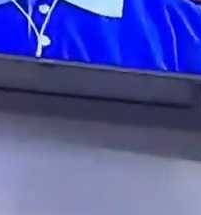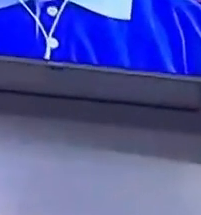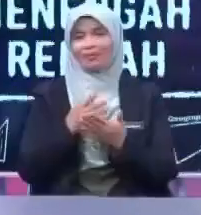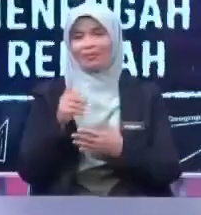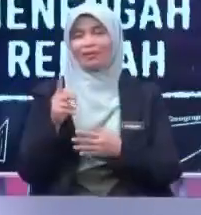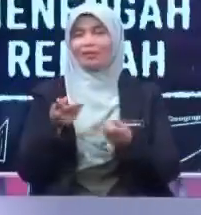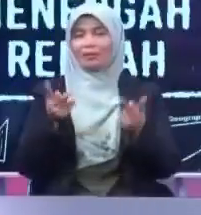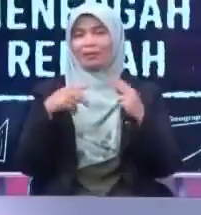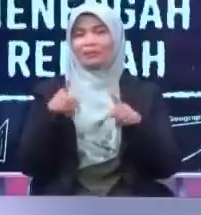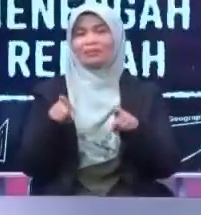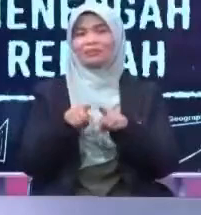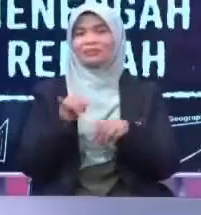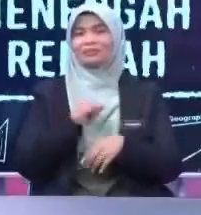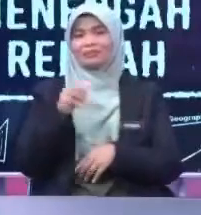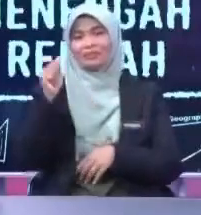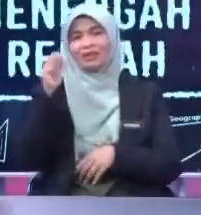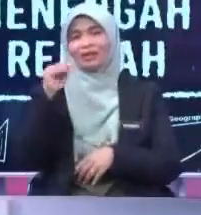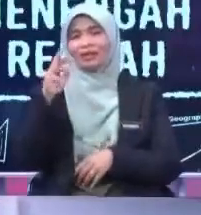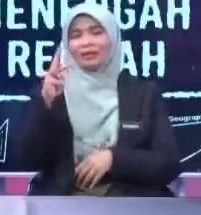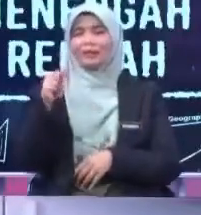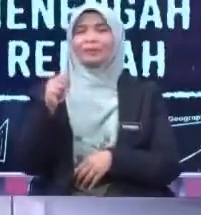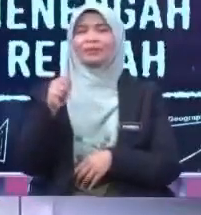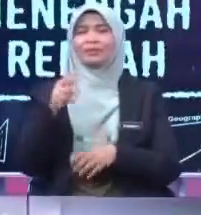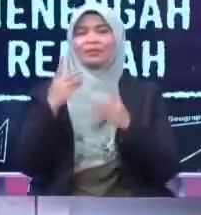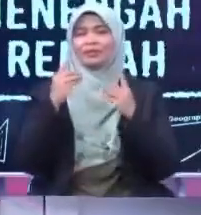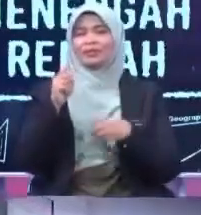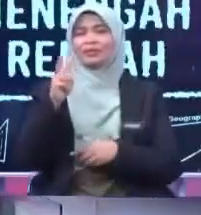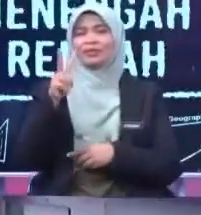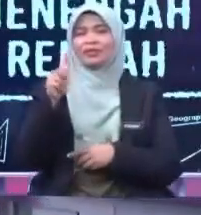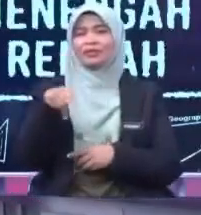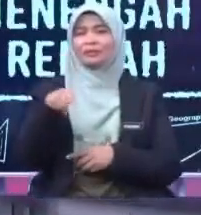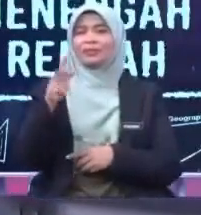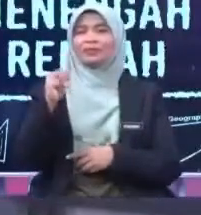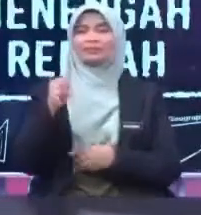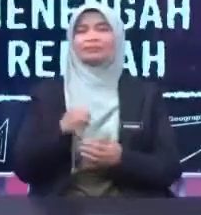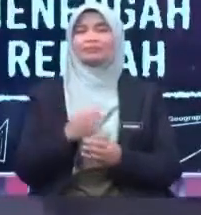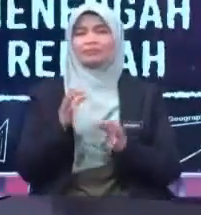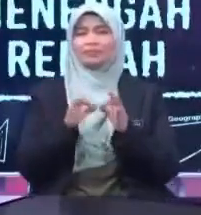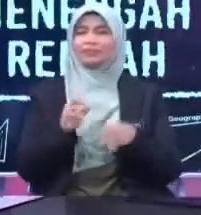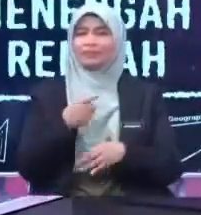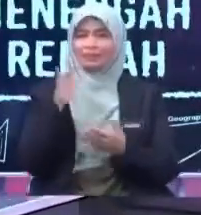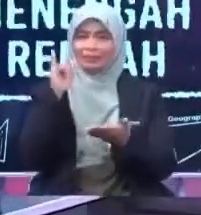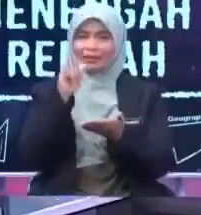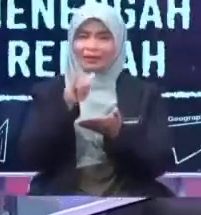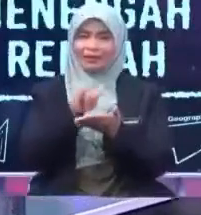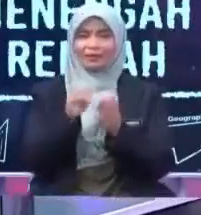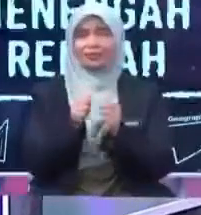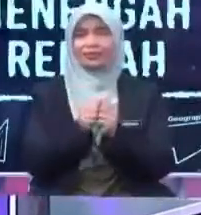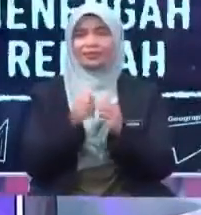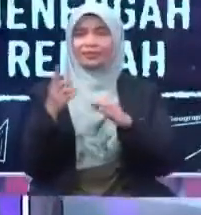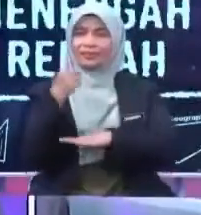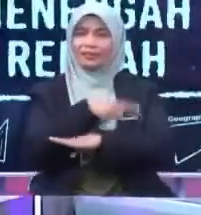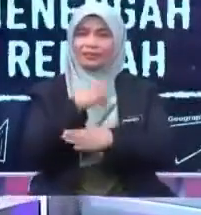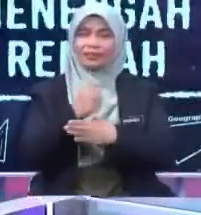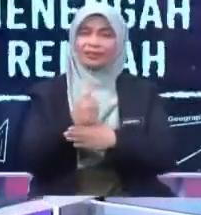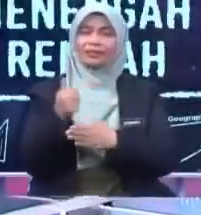Kembali bersama saya Aiman Sufian Azman di Didik TV KPM. Baik, kalau kita Ustazah yakin dengan hari akhirat